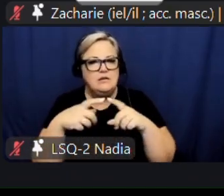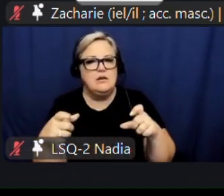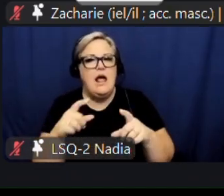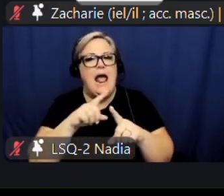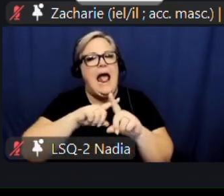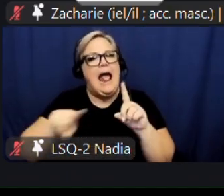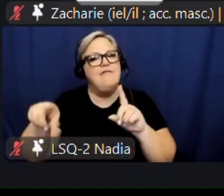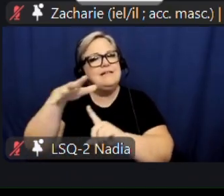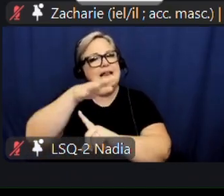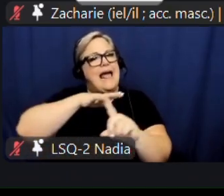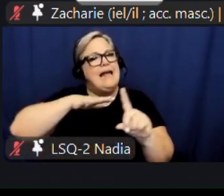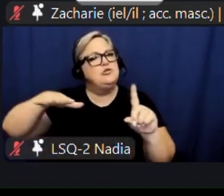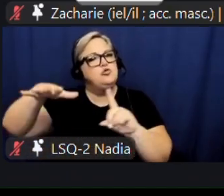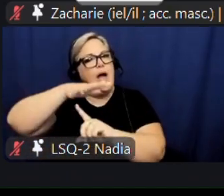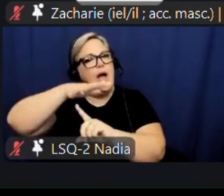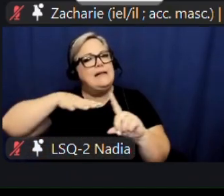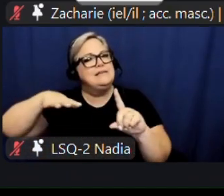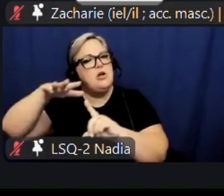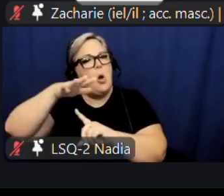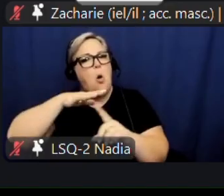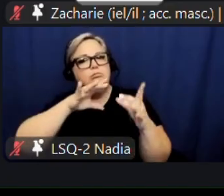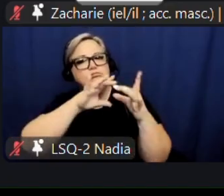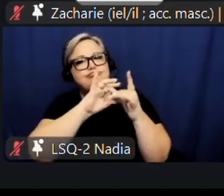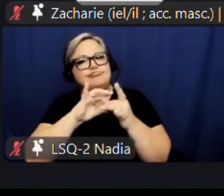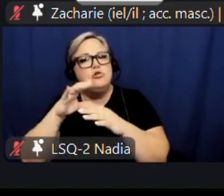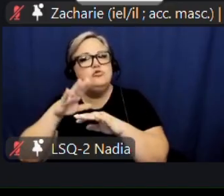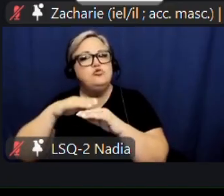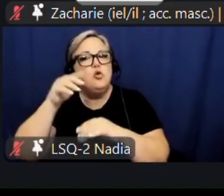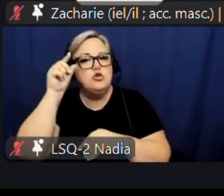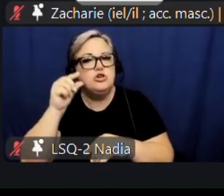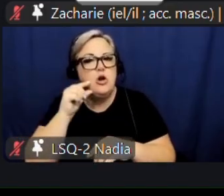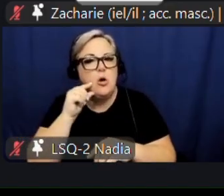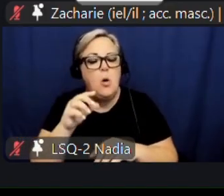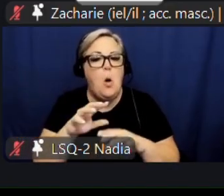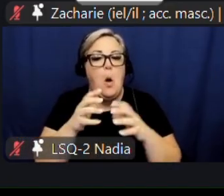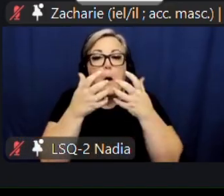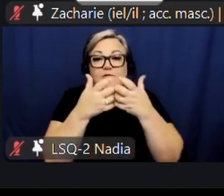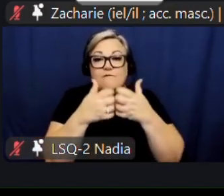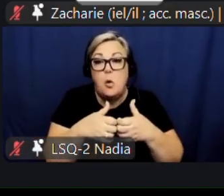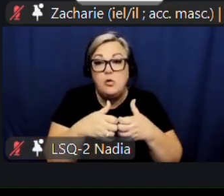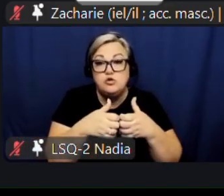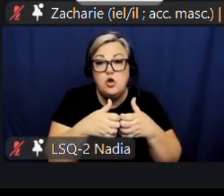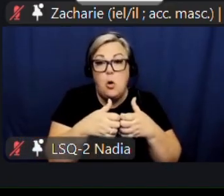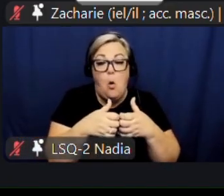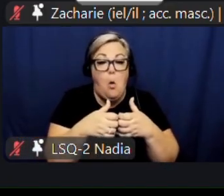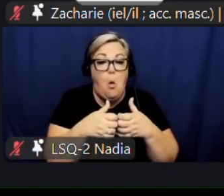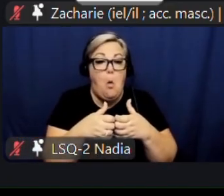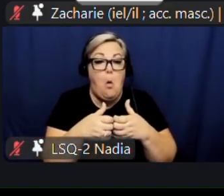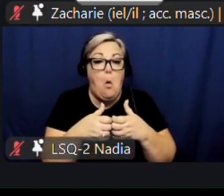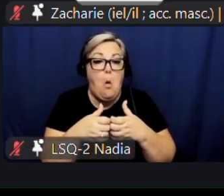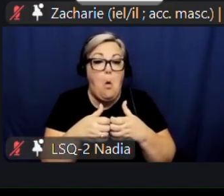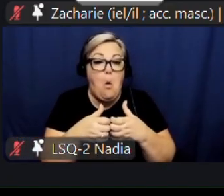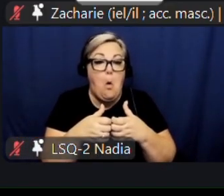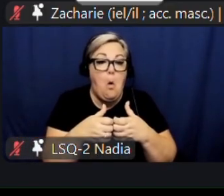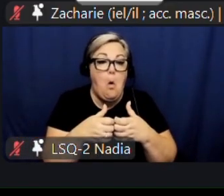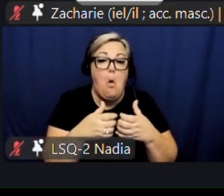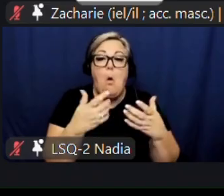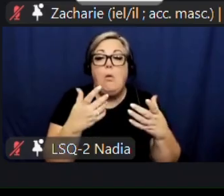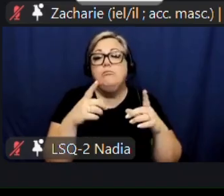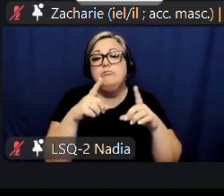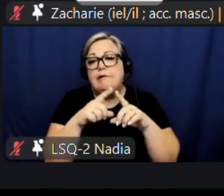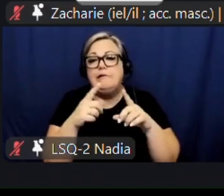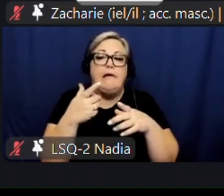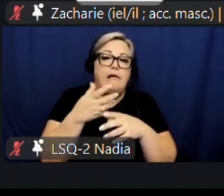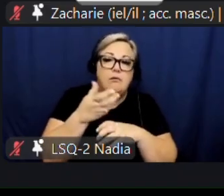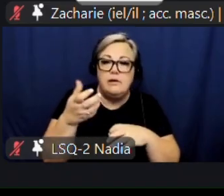la situation qui est associée au genre. On parle des fonctions des organes de ce côté-là. Et je pense que c'est vraiment apprécié. L'équipe est